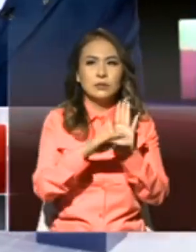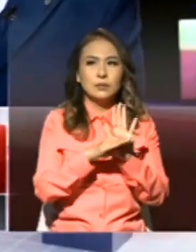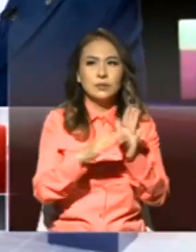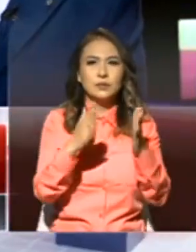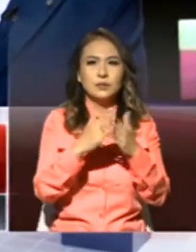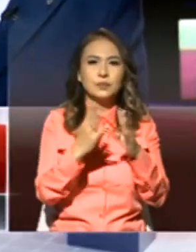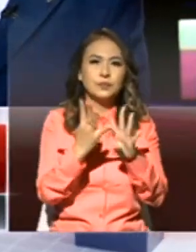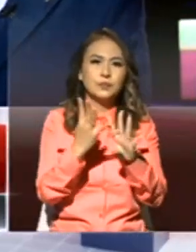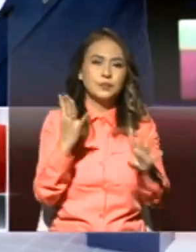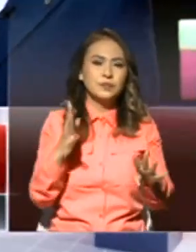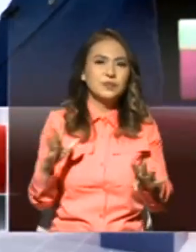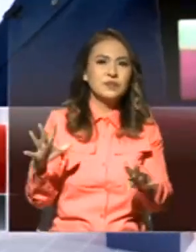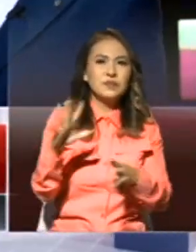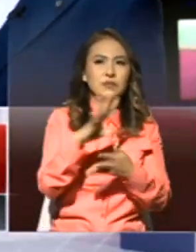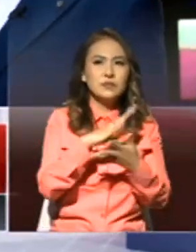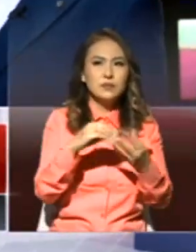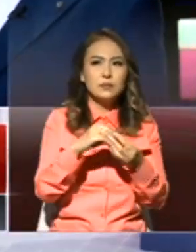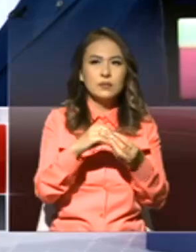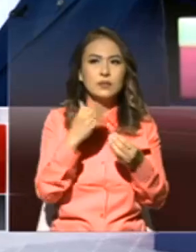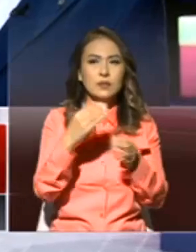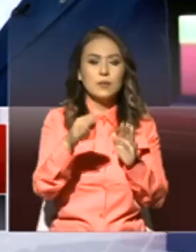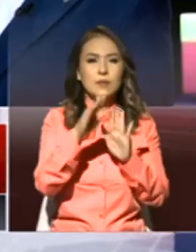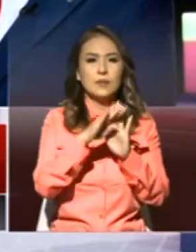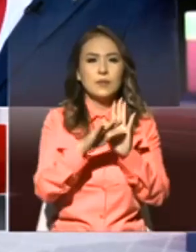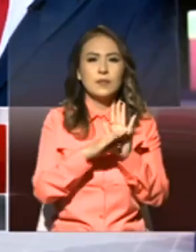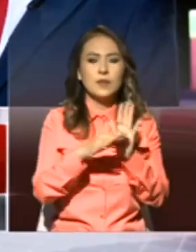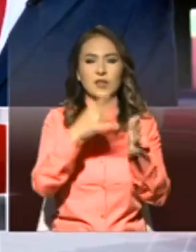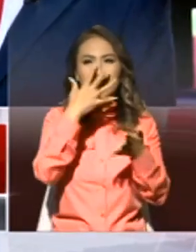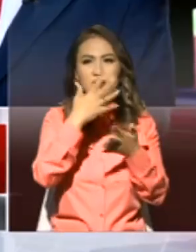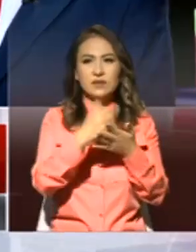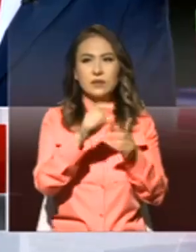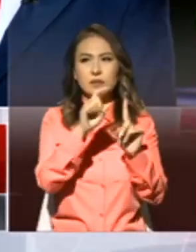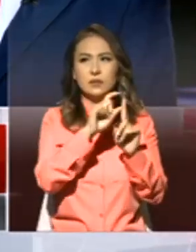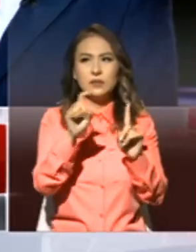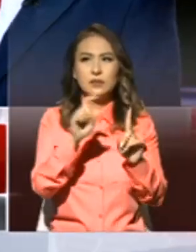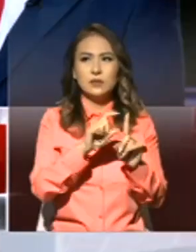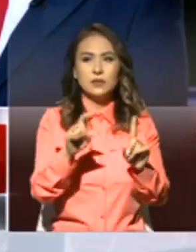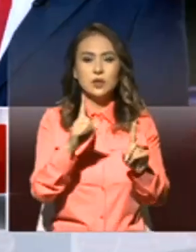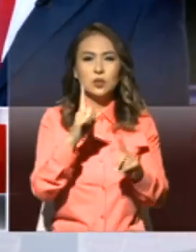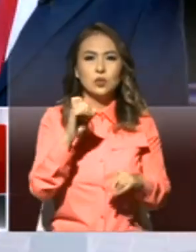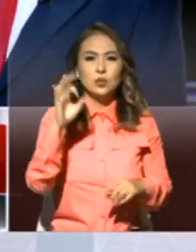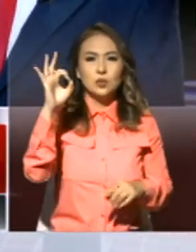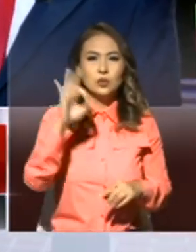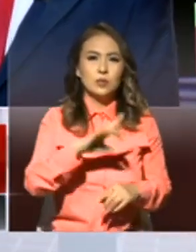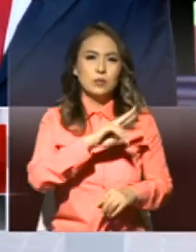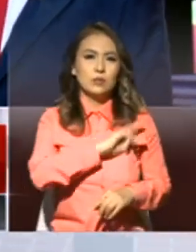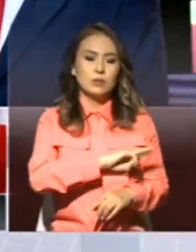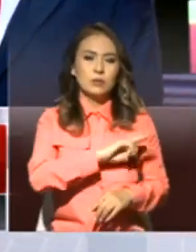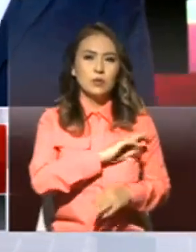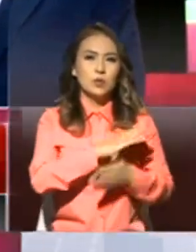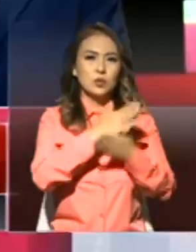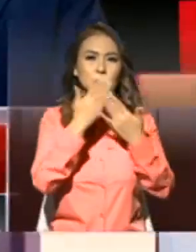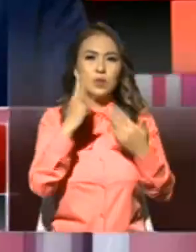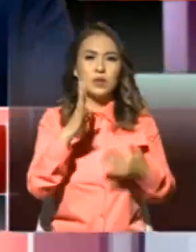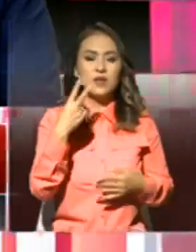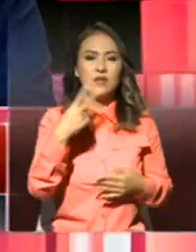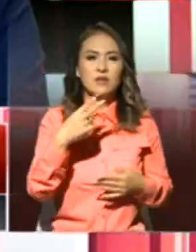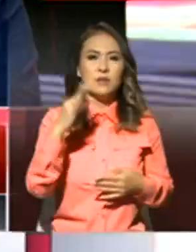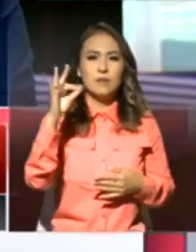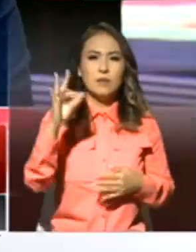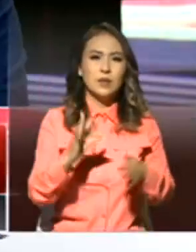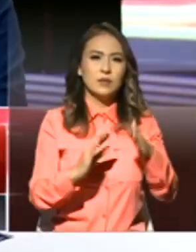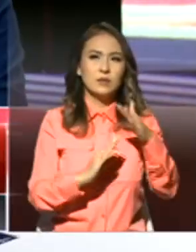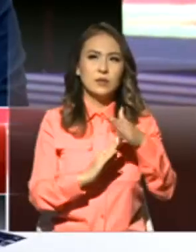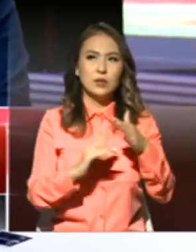кезегінде тұрған азаматтарға. Бірақ дегенмен де бұл бағдарламалардың өзі 100% жұмыс жасап тұрған жоқ. 20% жұмыс жасап тұр десек те